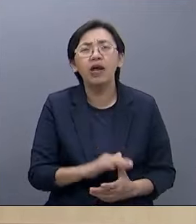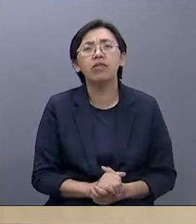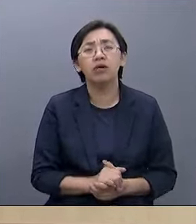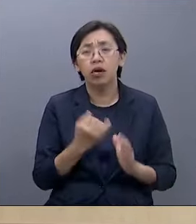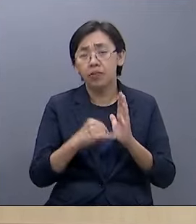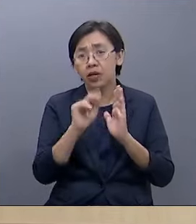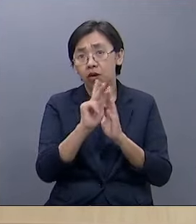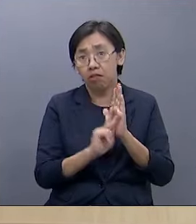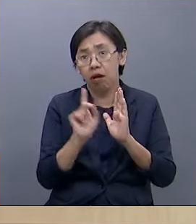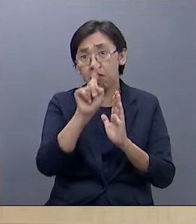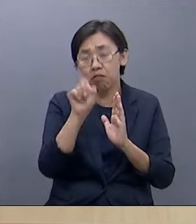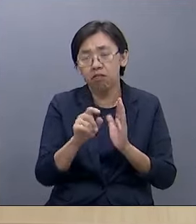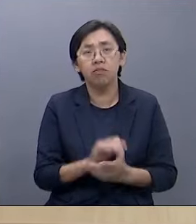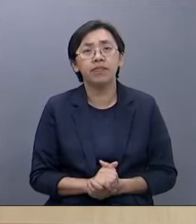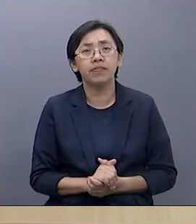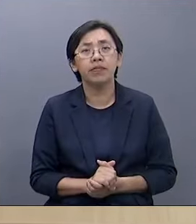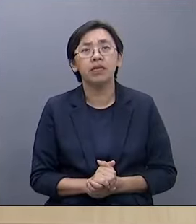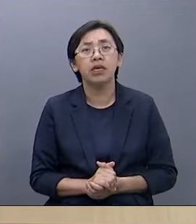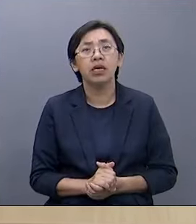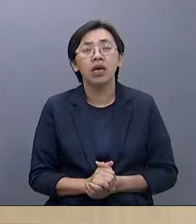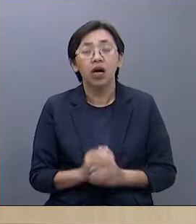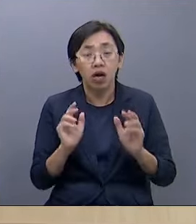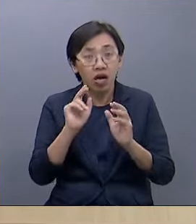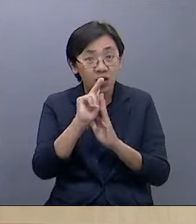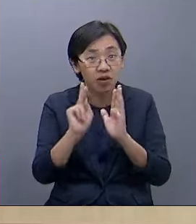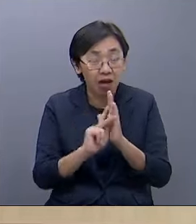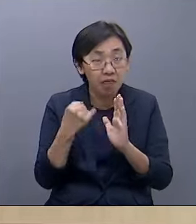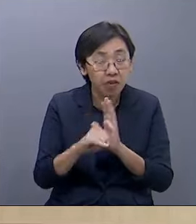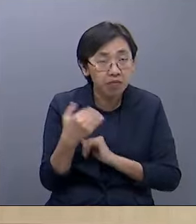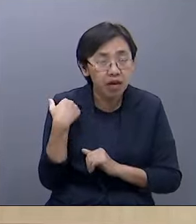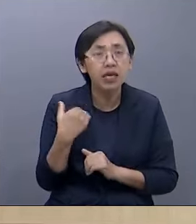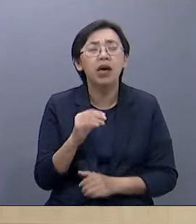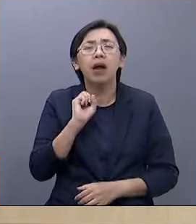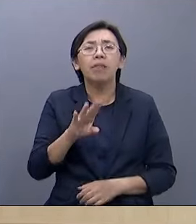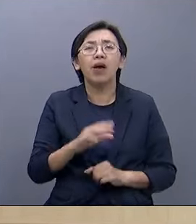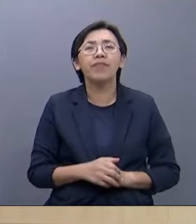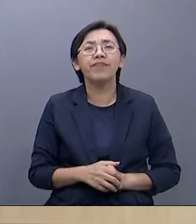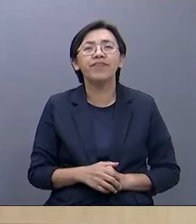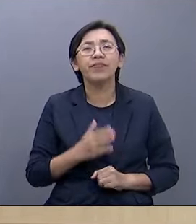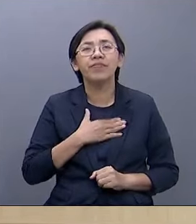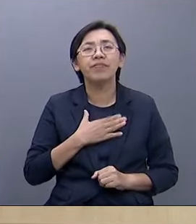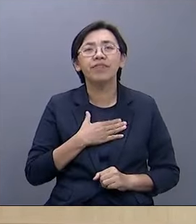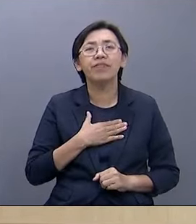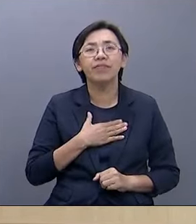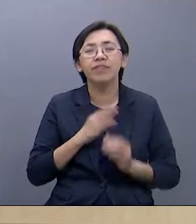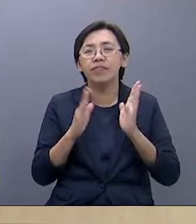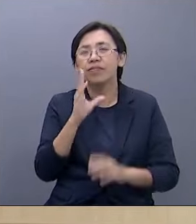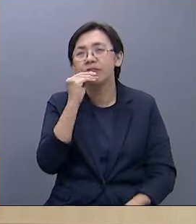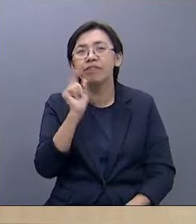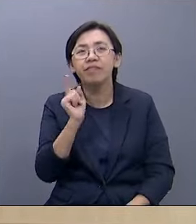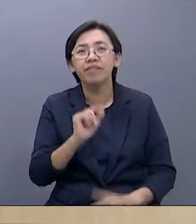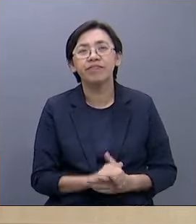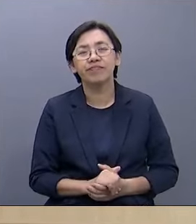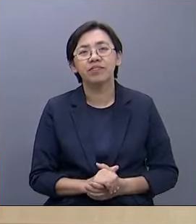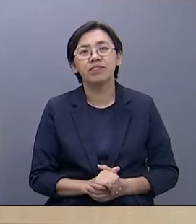หรือไม่ด้วยอย่างที่บอกว่ามันเข้าเข้าองค์ประกอบความผิดตามกฎหมายมั้ยเหมือนคนบอกว่าตอนเนี้ยผมเห็นแต่บอกคนบอกว่าเราเี่